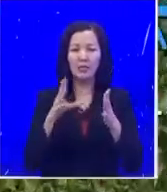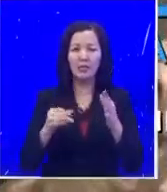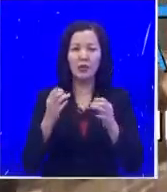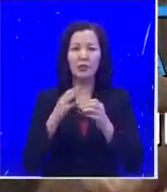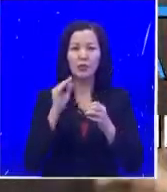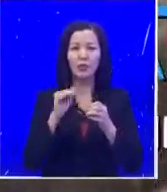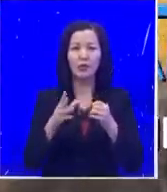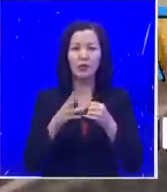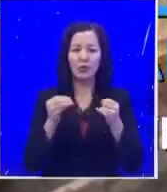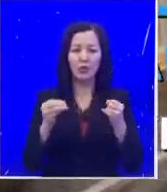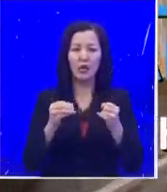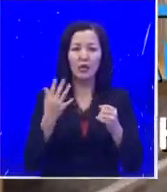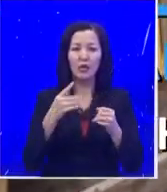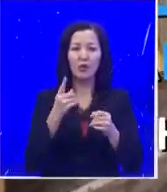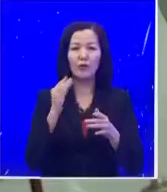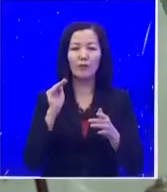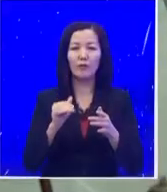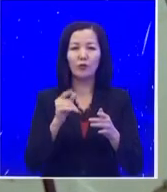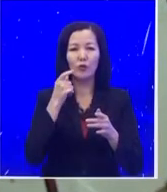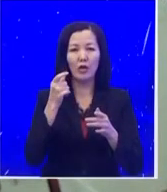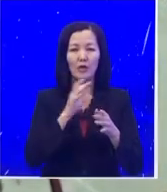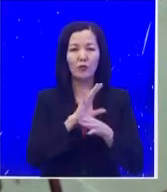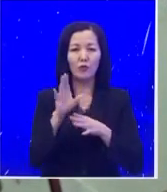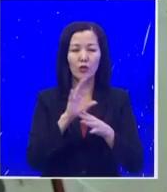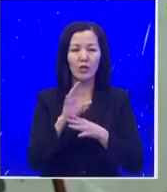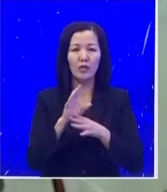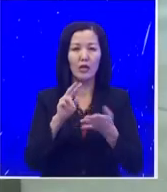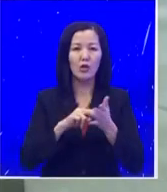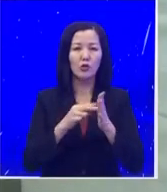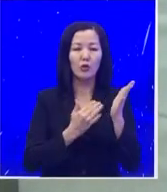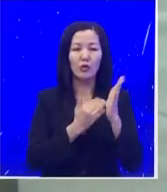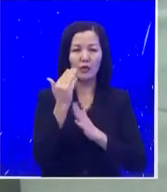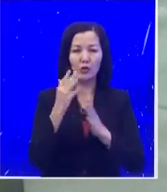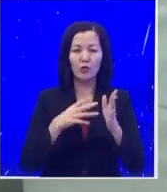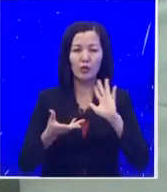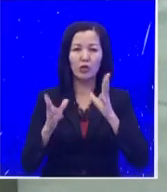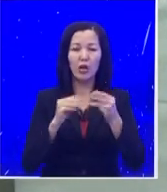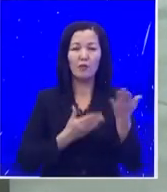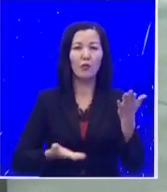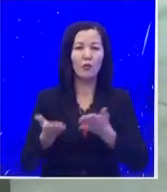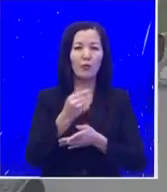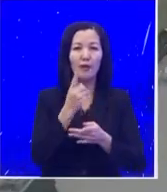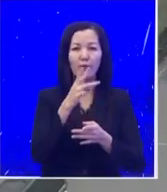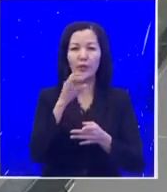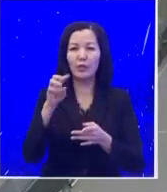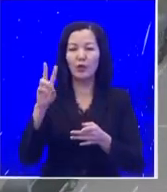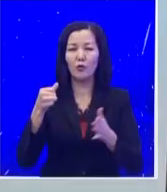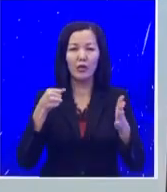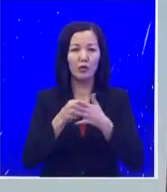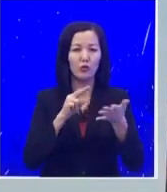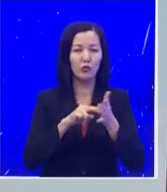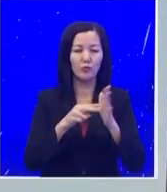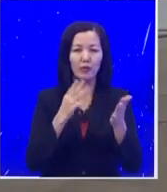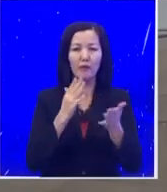мың гектар, 51 мың тонна аққан төндірілді. Межеде бейік, бұйыл жалпы өнім ауқымын 1 триллион теңгеге жеткізу